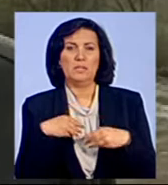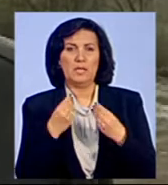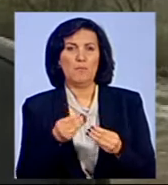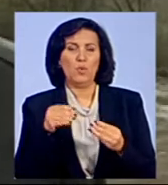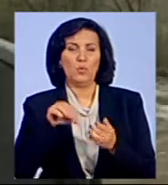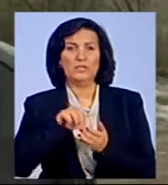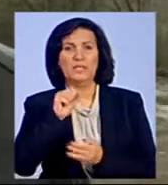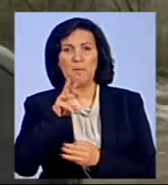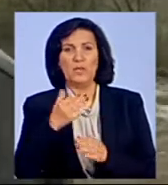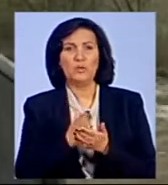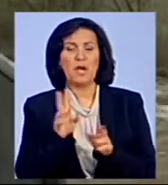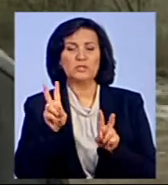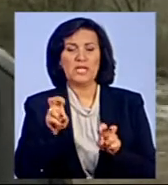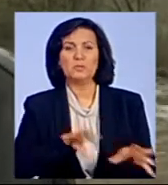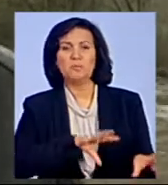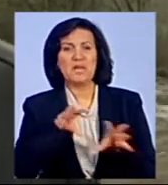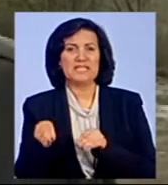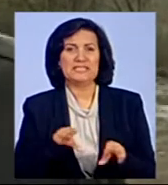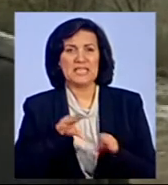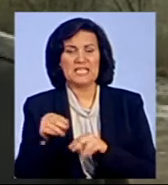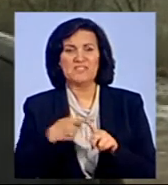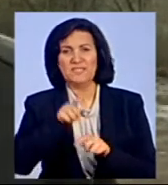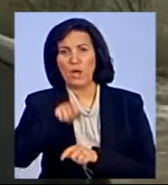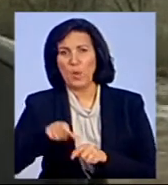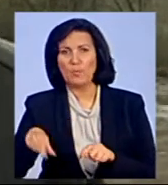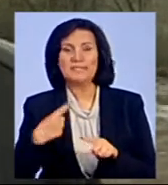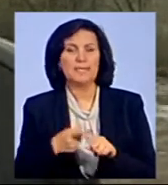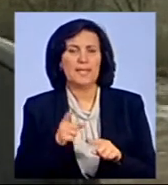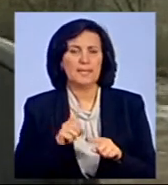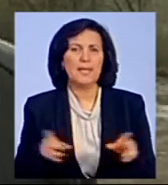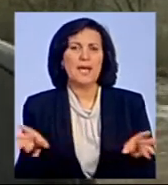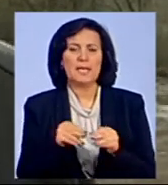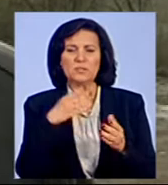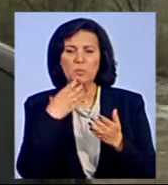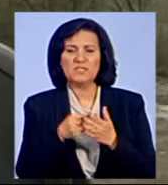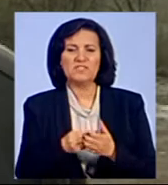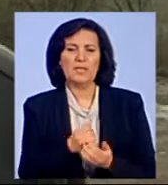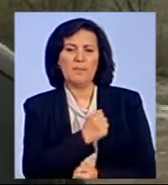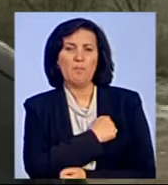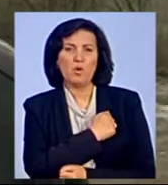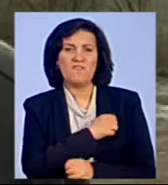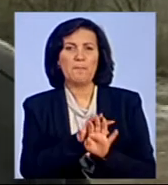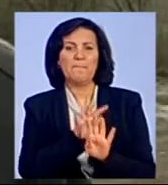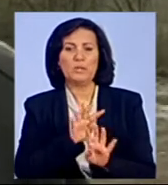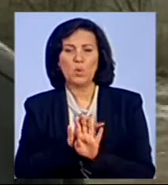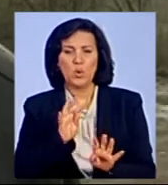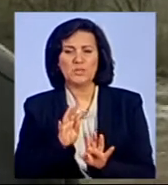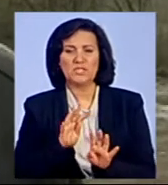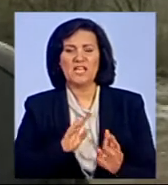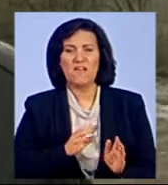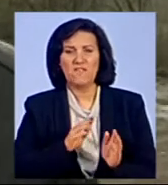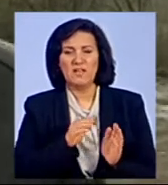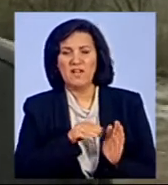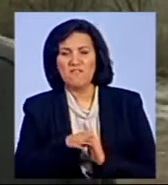які ще мають статус переселенців. Це хлопці, які разом зі своїми бойовими підрозділами